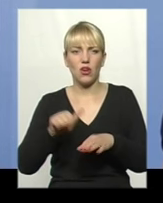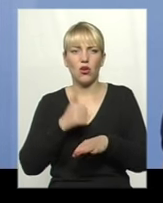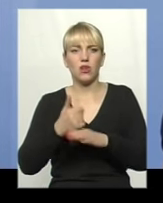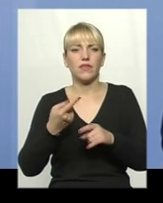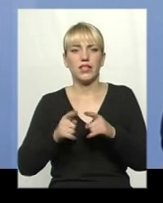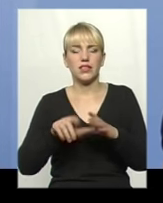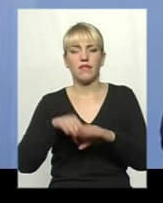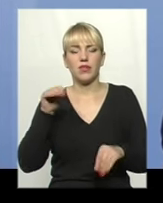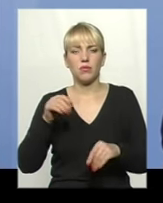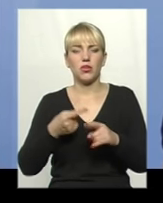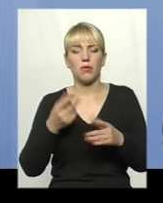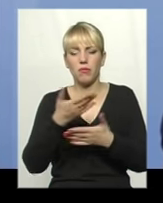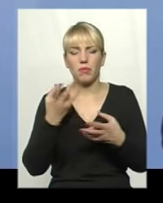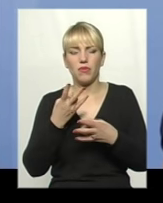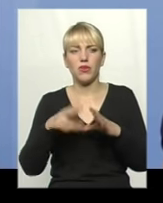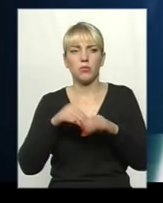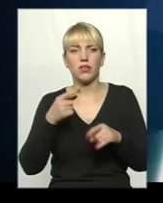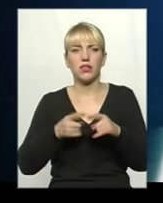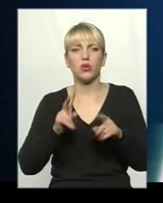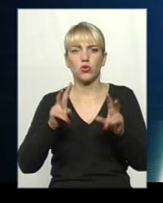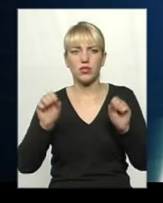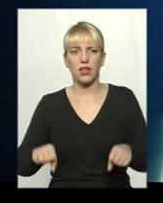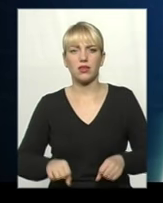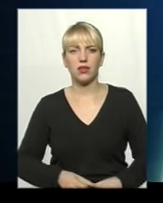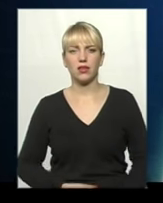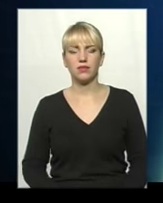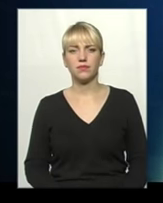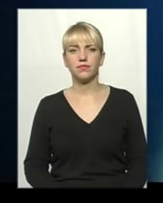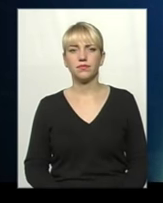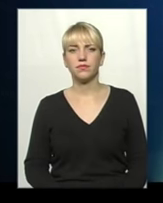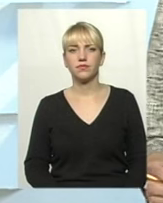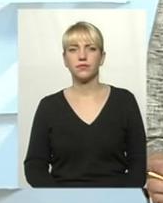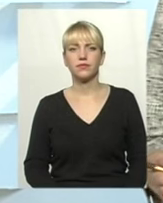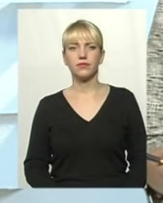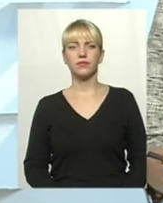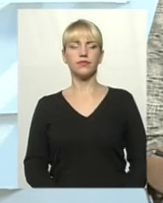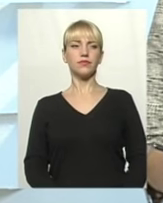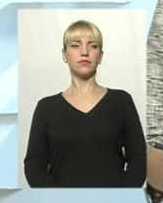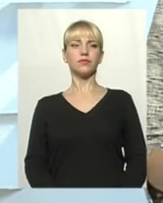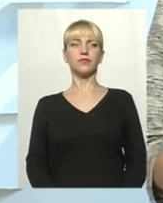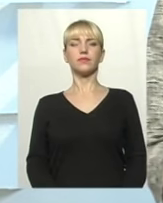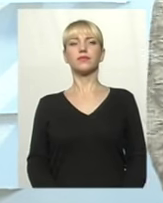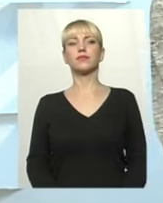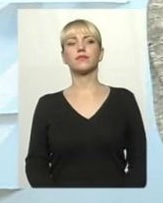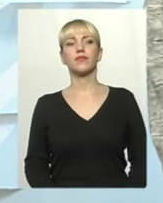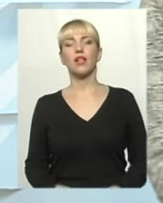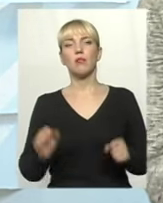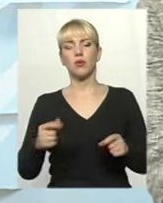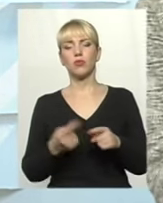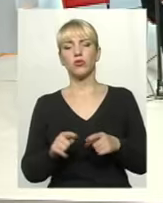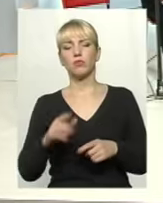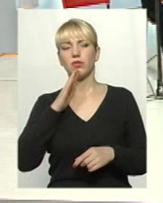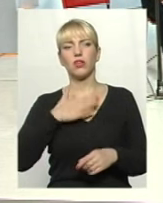маємо обирати тих, хто здатен. Власне, мабуть, цьому нашим людям ще